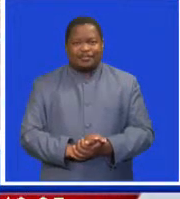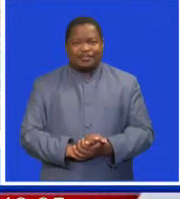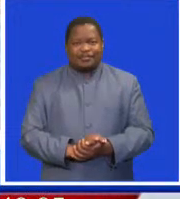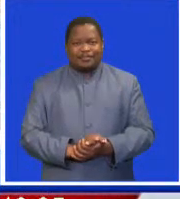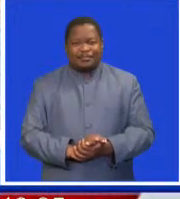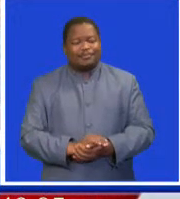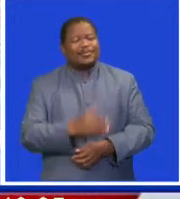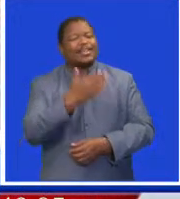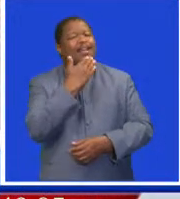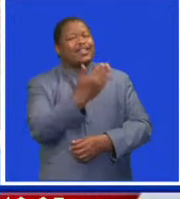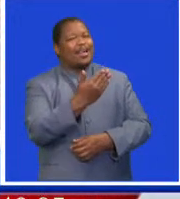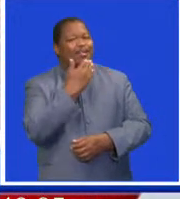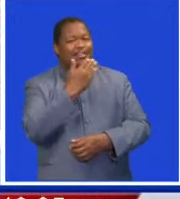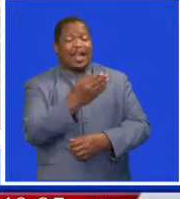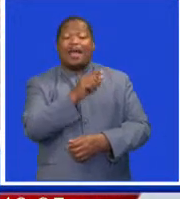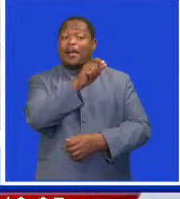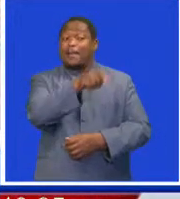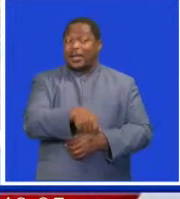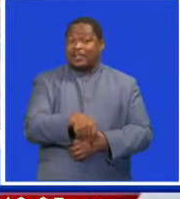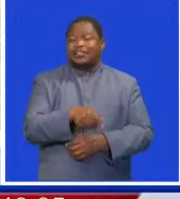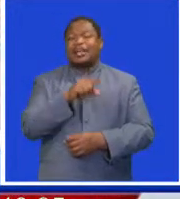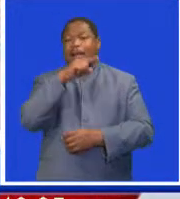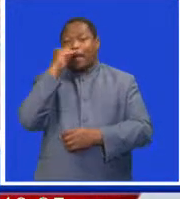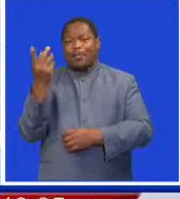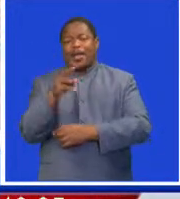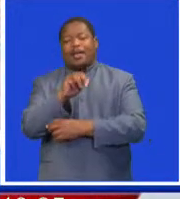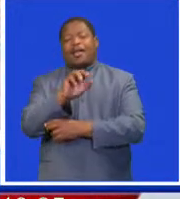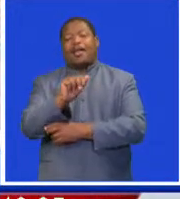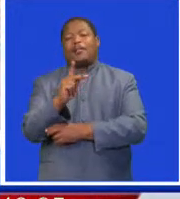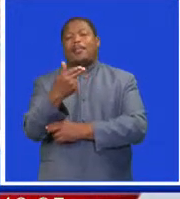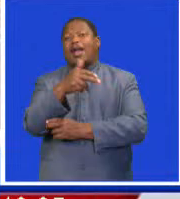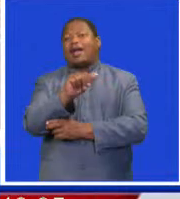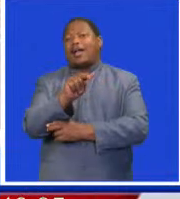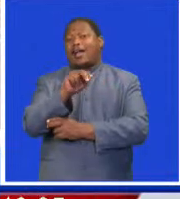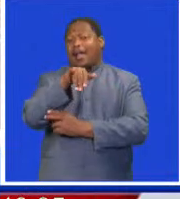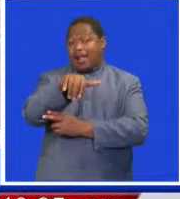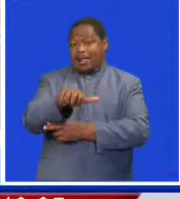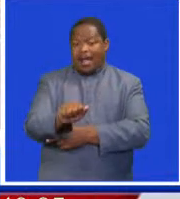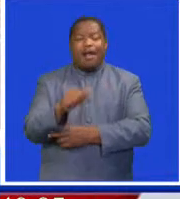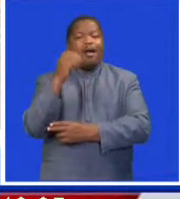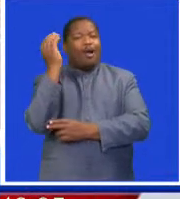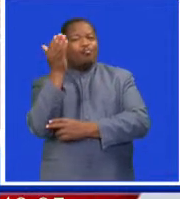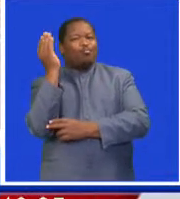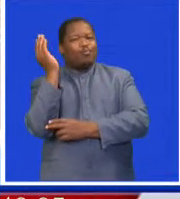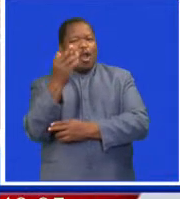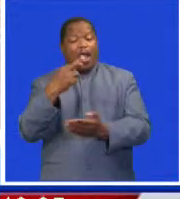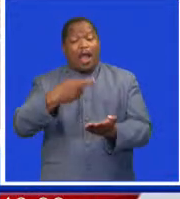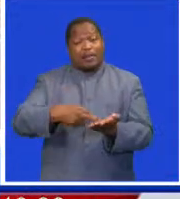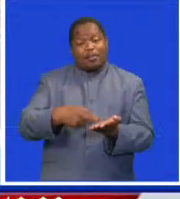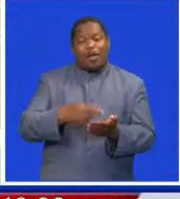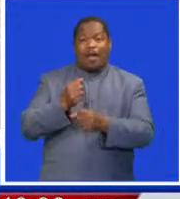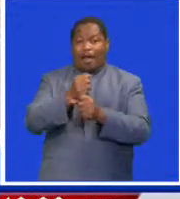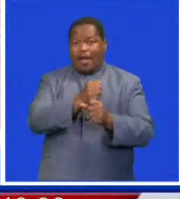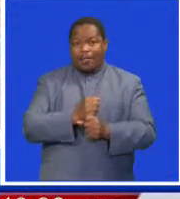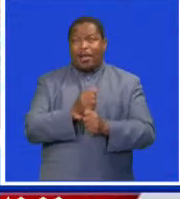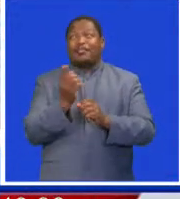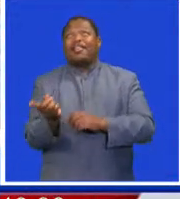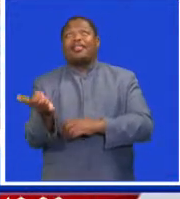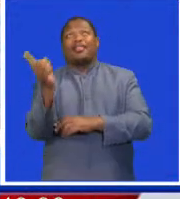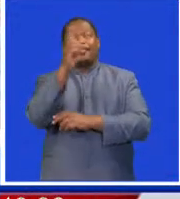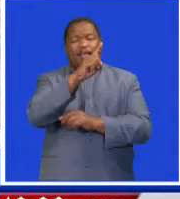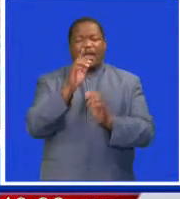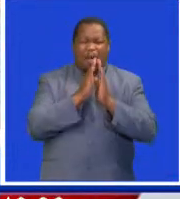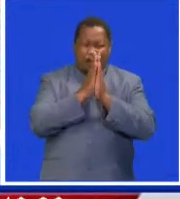Sibonga kakhulu kuye Sandile Makhanya enzathile emsakato yeSwatini TV. Labe kakhulu makhona esomfende siyiveka lobamba ngayo somhlolo Festival of